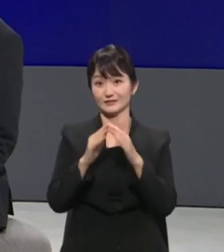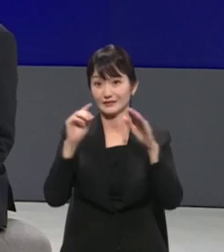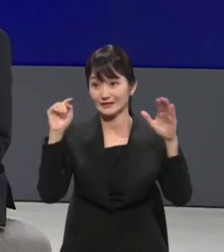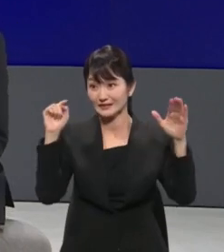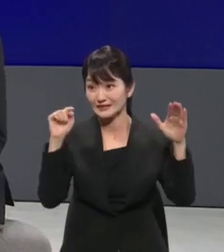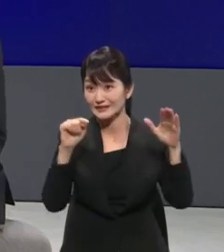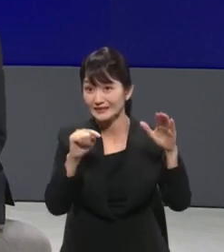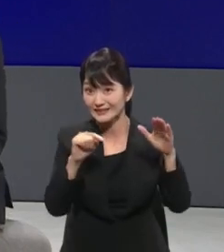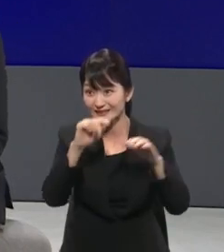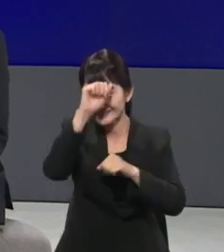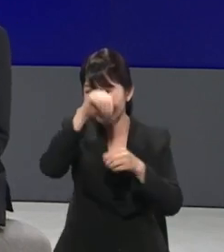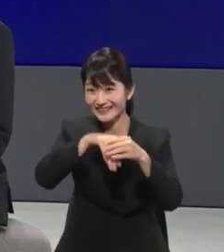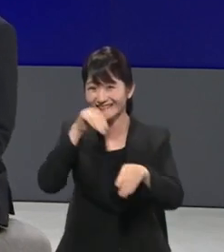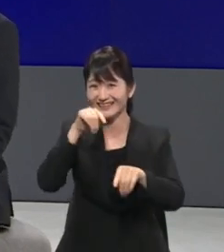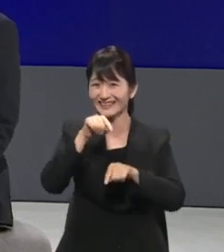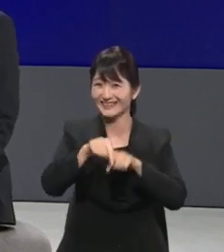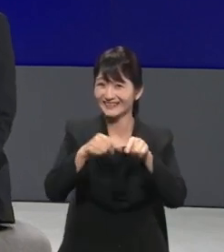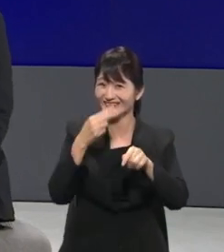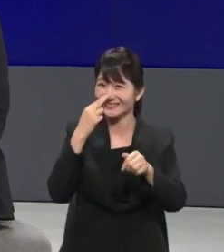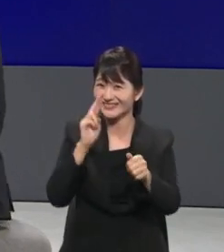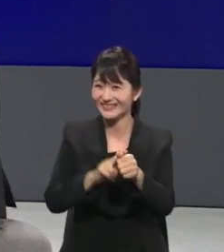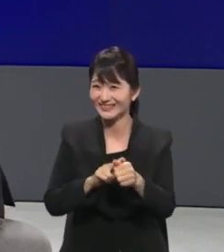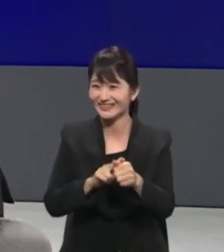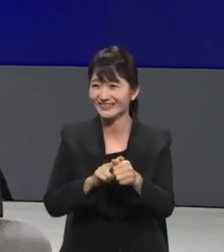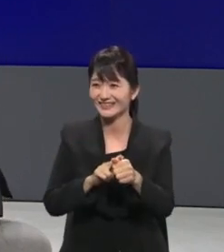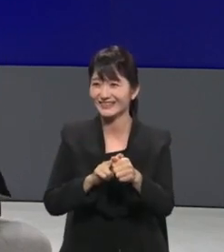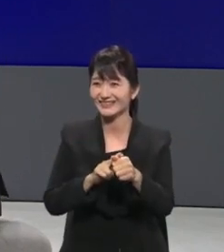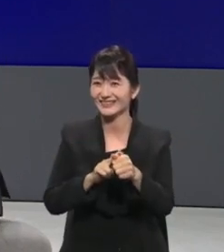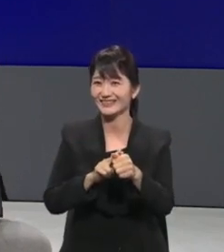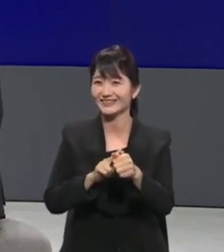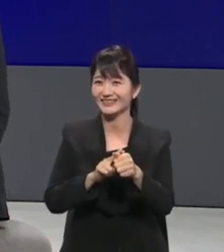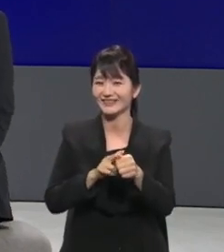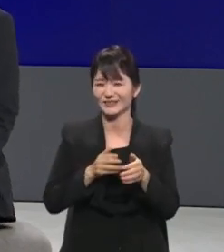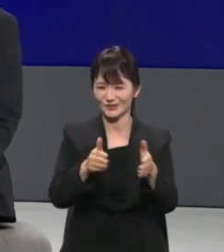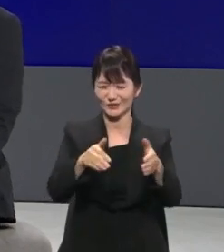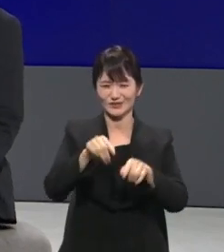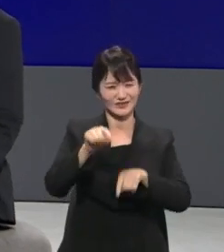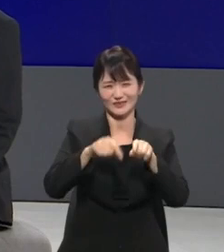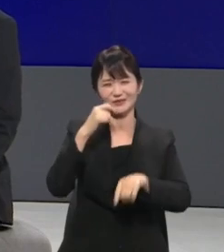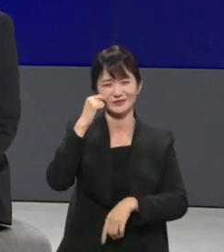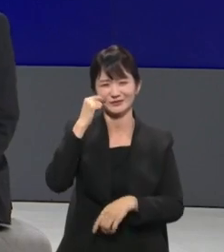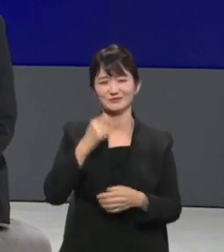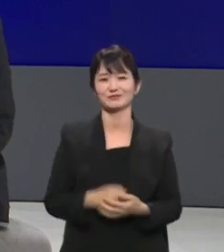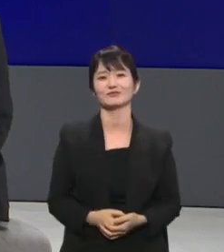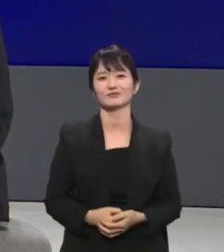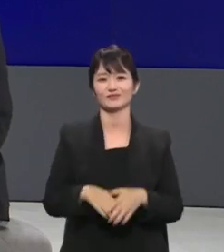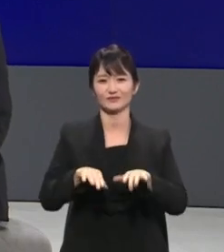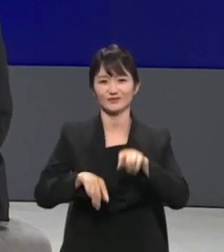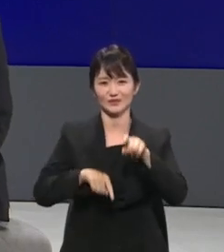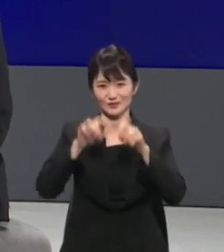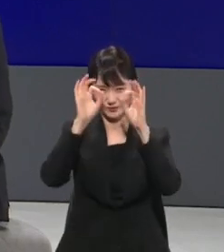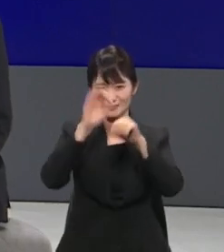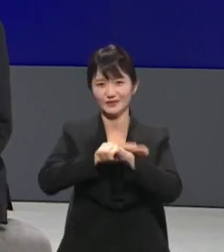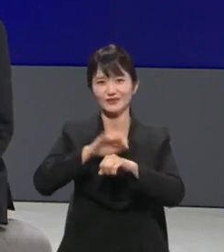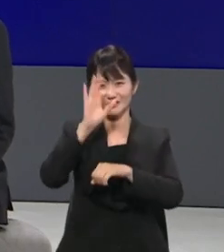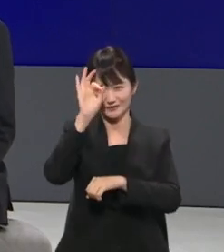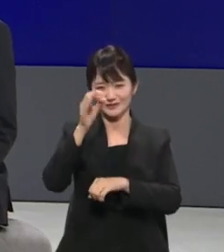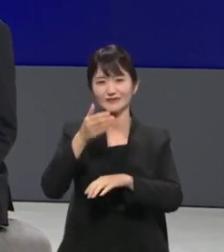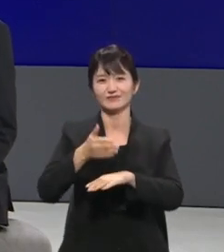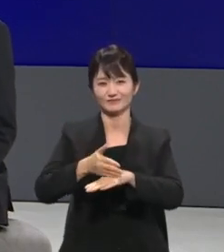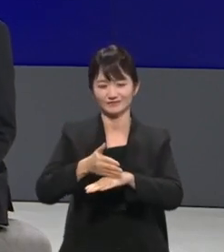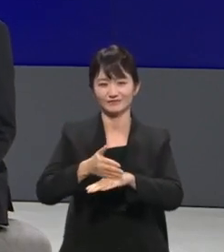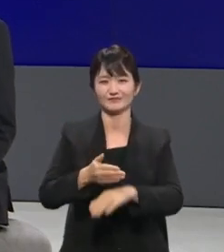약간 맨발로요? 도전. 아스팔트를 걸을 수는 예. 없으니까요. 네. 오늘 걸어보니 잘 봤습니다.